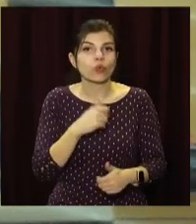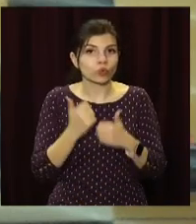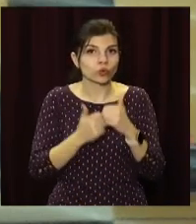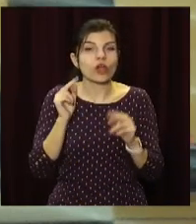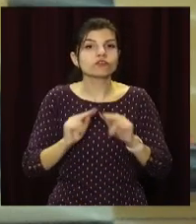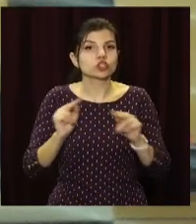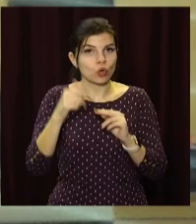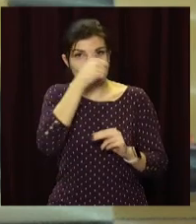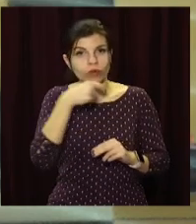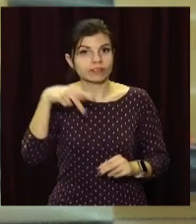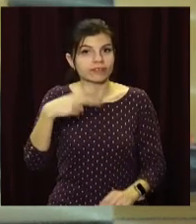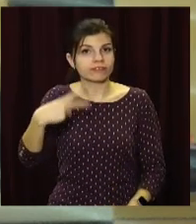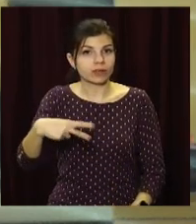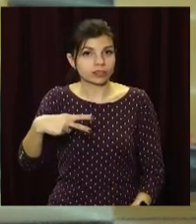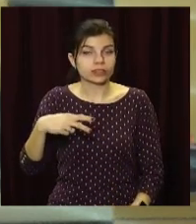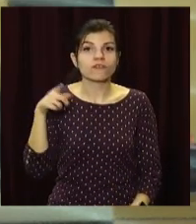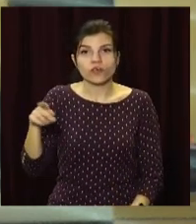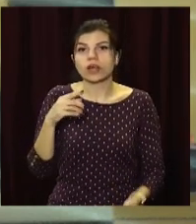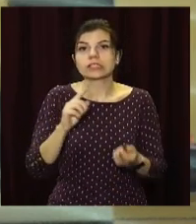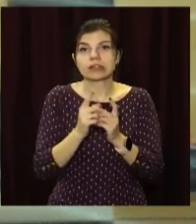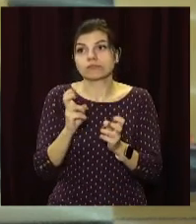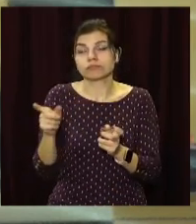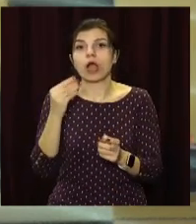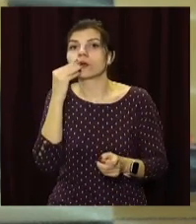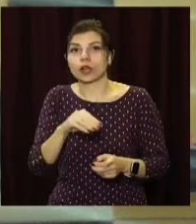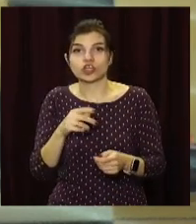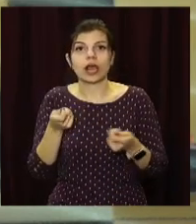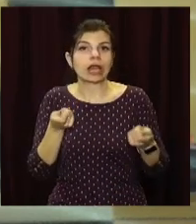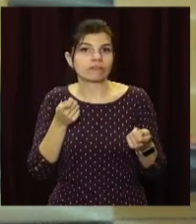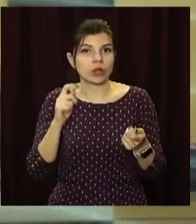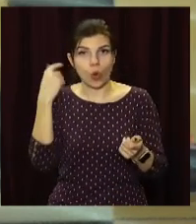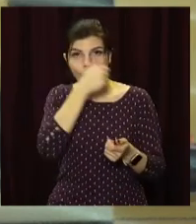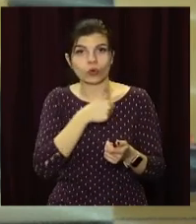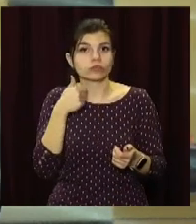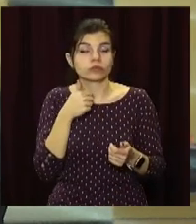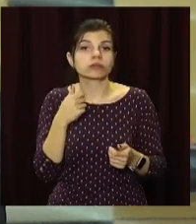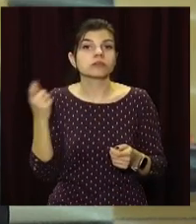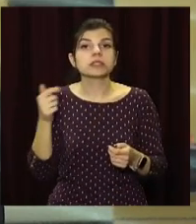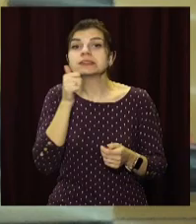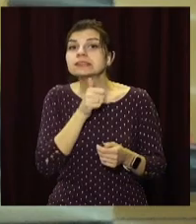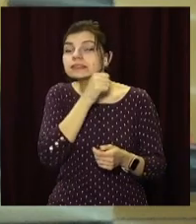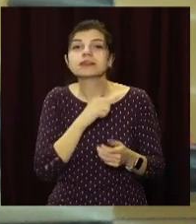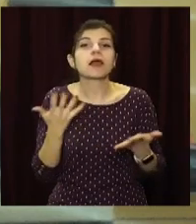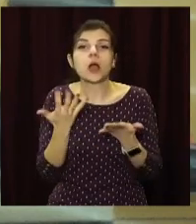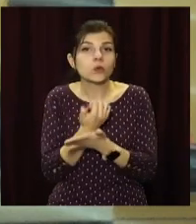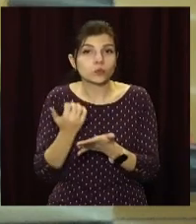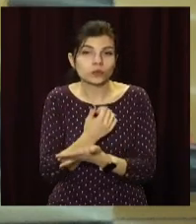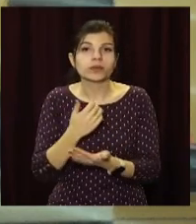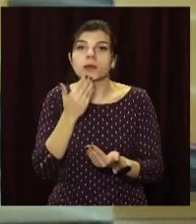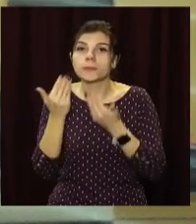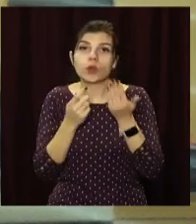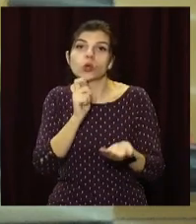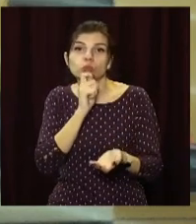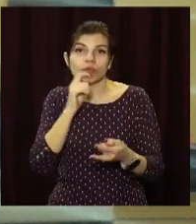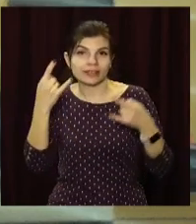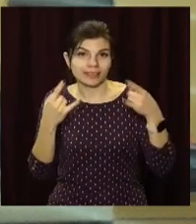конкурсу «Вчитель року 2020». Вона стала кращою в номінації «Керівник року». Дізнавалися секрети успіху в переможниці і